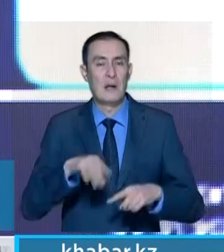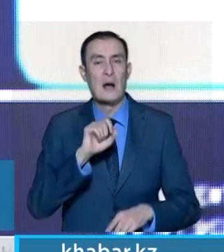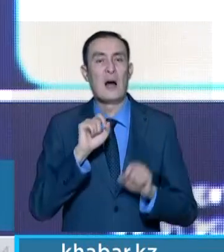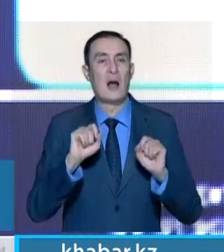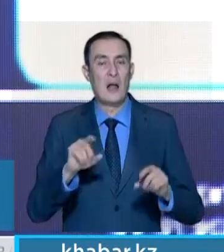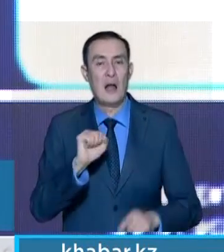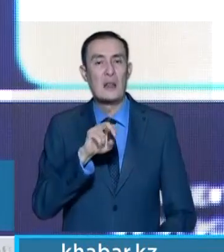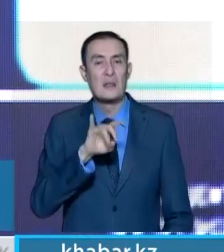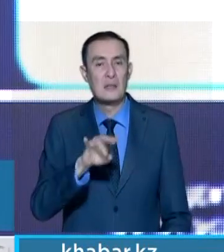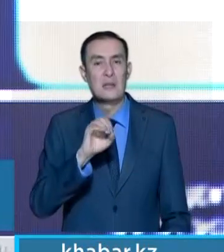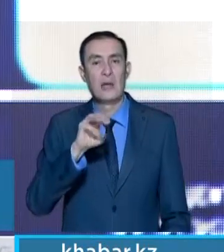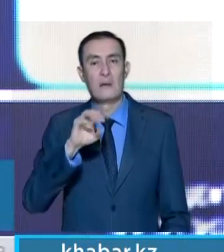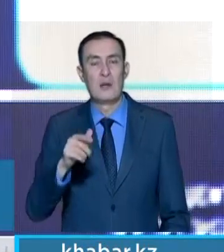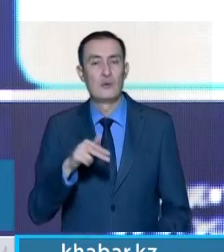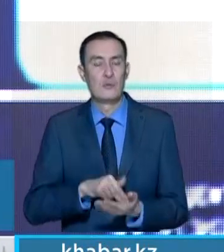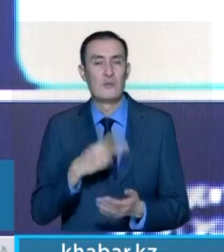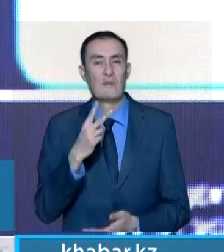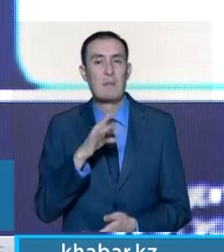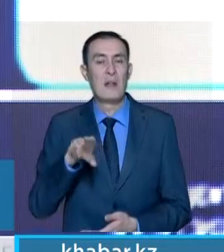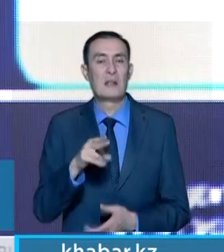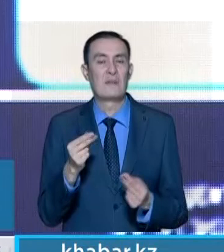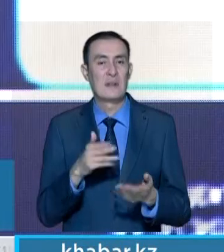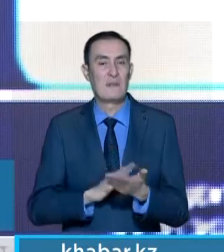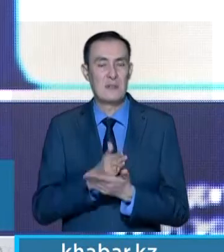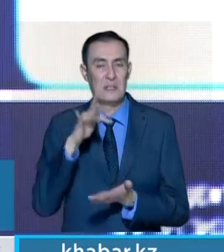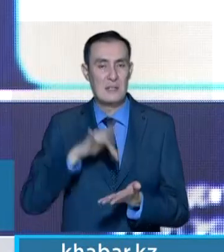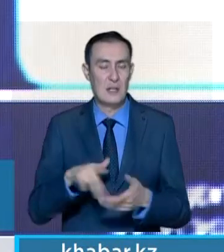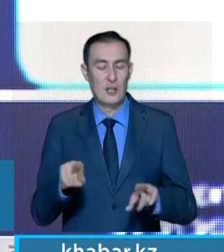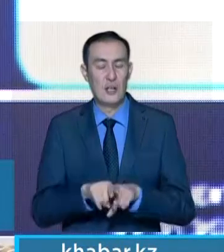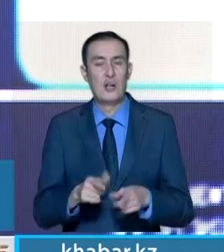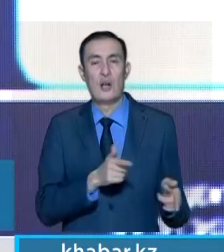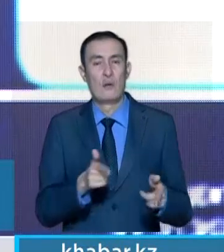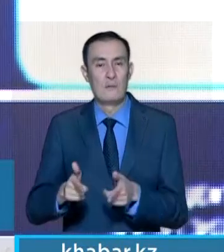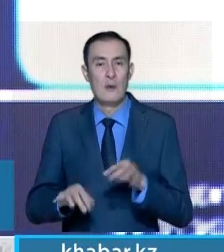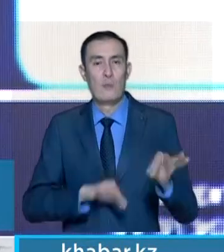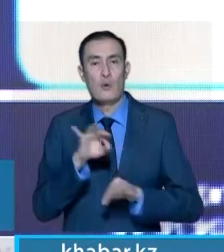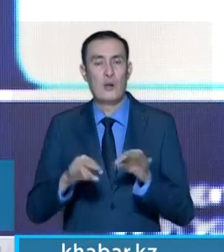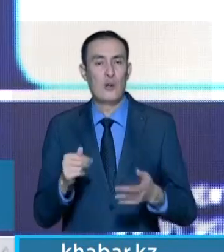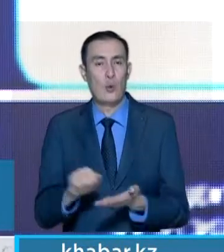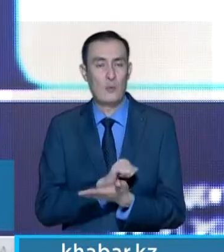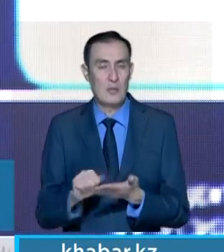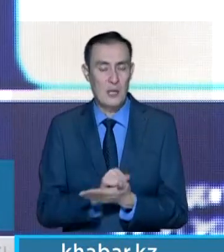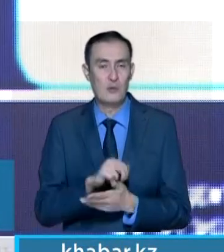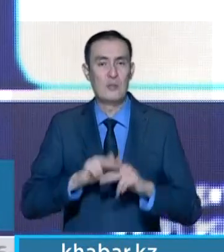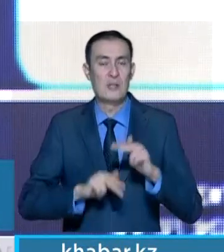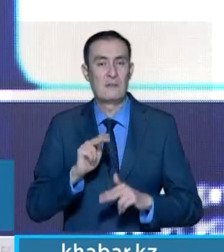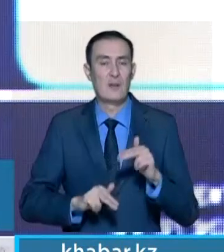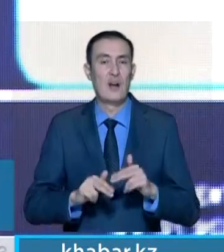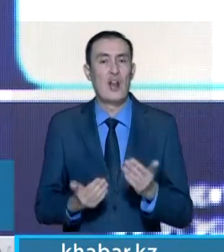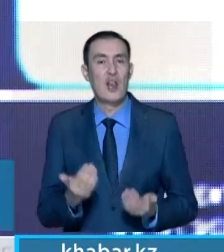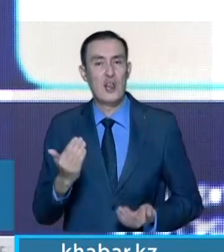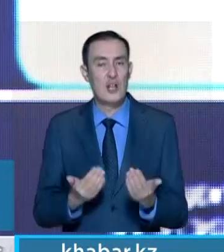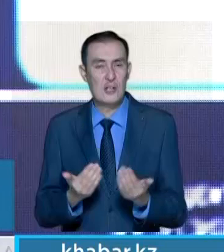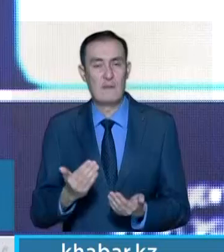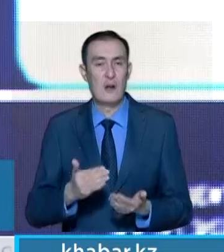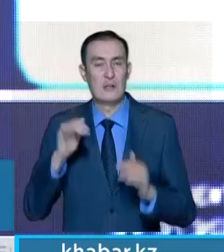Алтын-Эмель построен визит-центр стоимостью 2 миллиарда тенге. Вместе с тем разрабатывается проектная документация по строительству